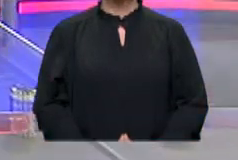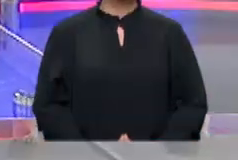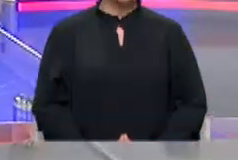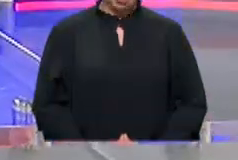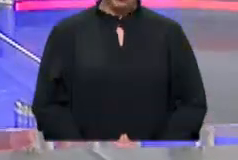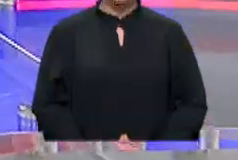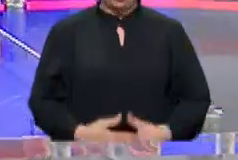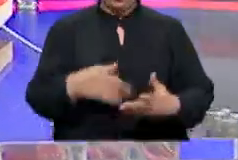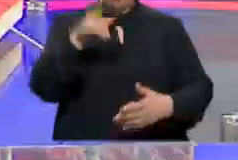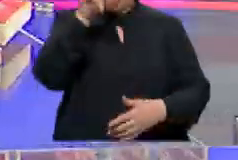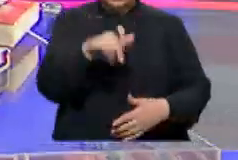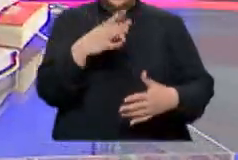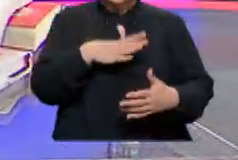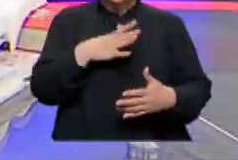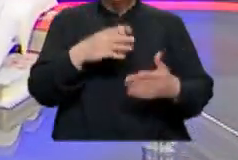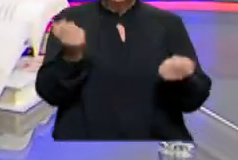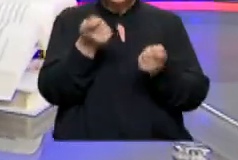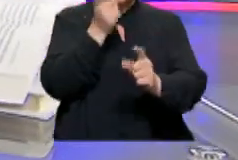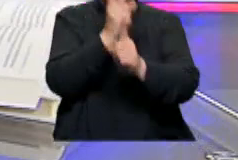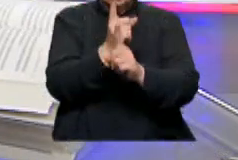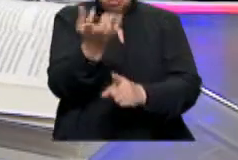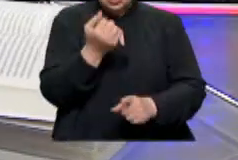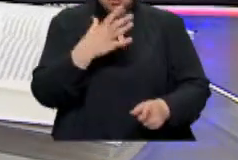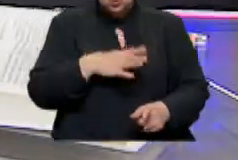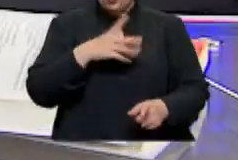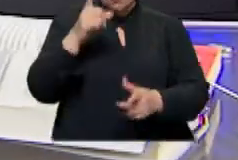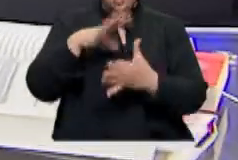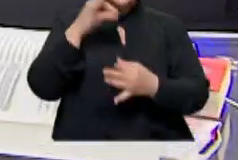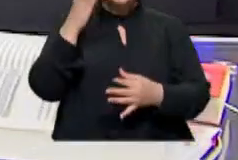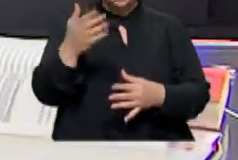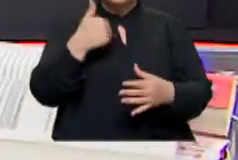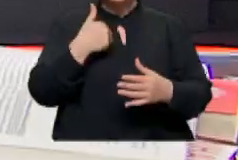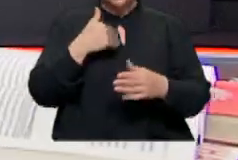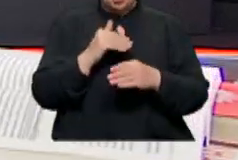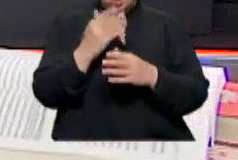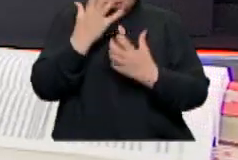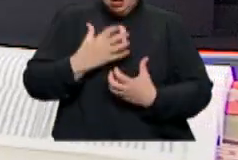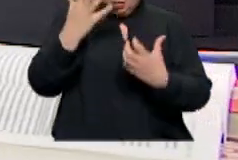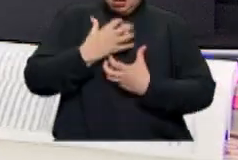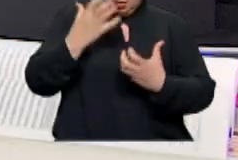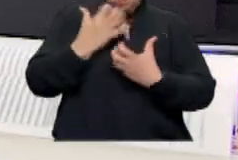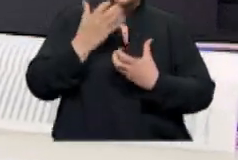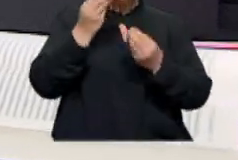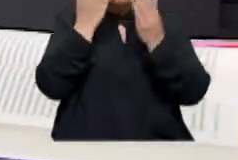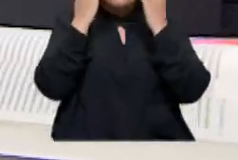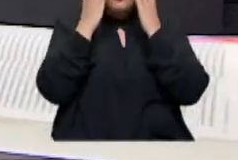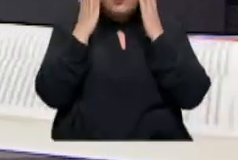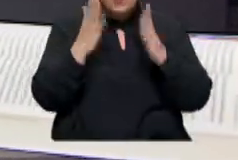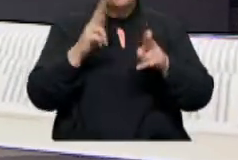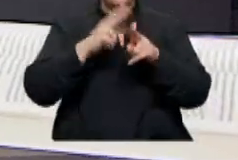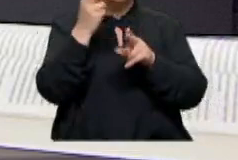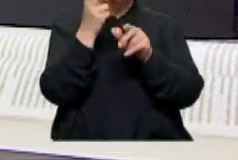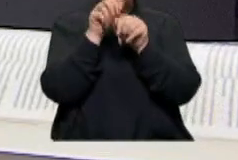Ya tabii onlar hak ettiğini istiyor. Çalıştığının karşılığını istiyor. O insanlar bizi hayatta tutuyor. Koca bir salgını atlattık.